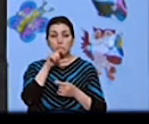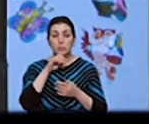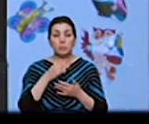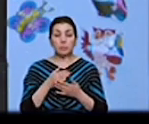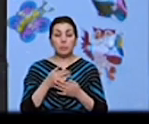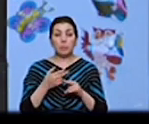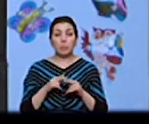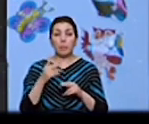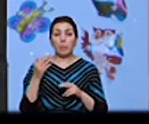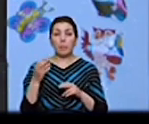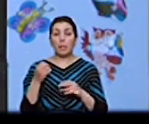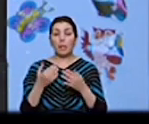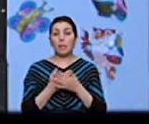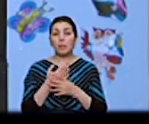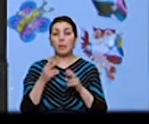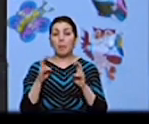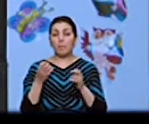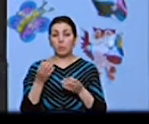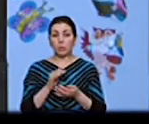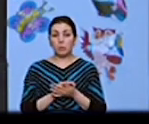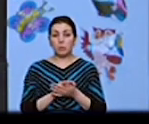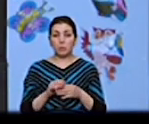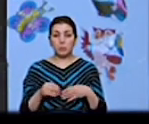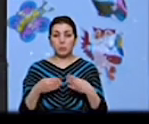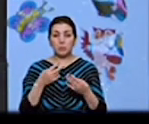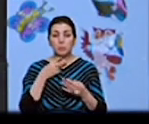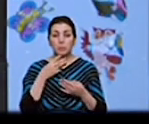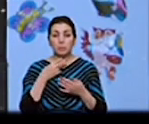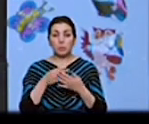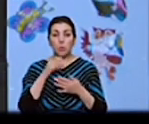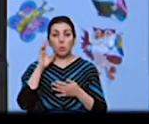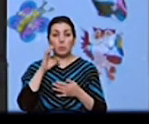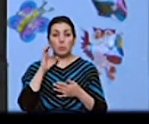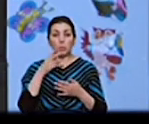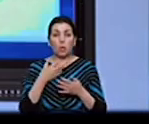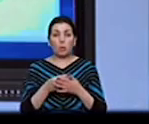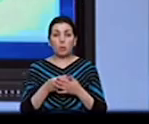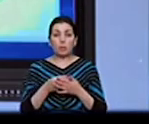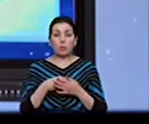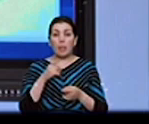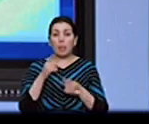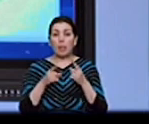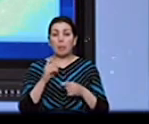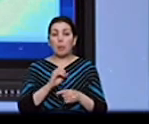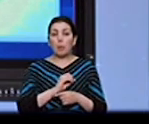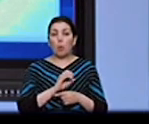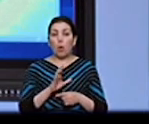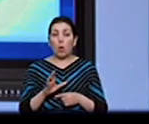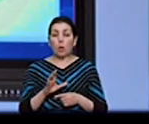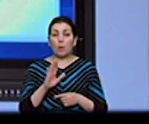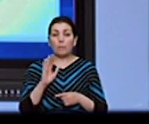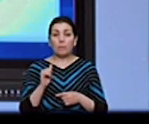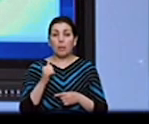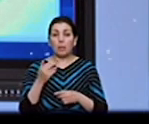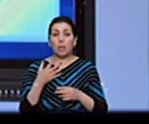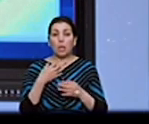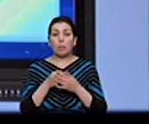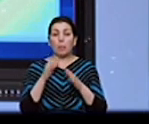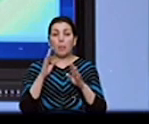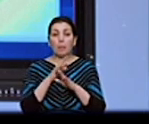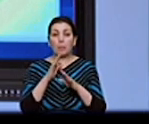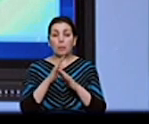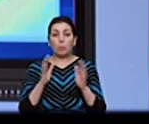Ana endi sizlarga yangi mavzuni tanishtiraman. Diqqat qiling. O'zbekistondagi tabiiy boyliklar va